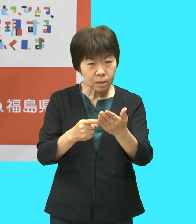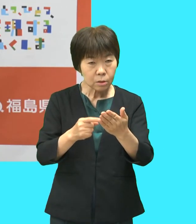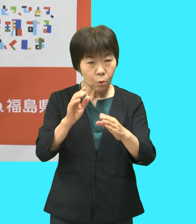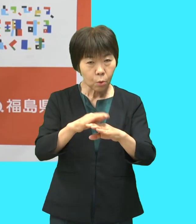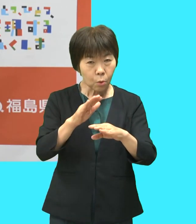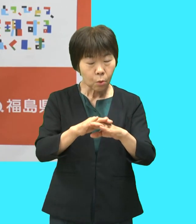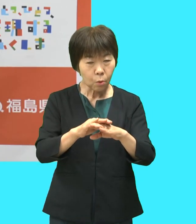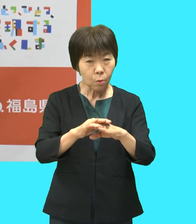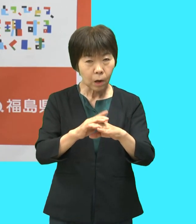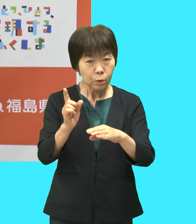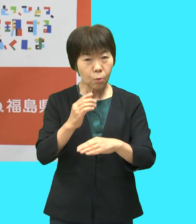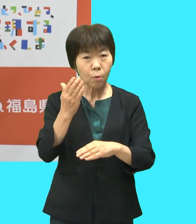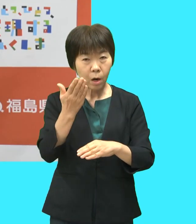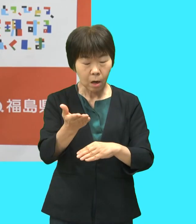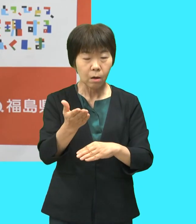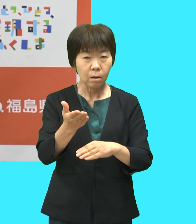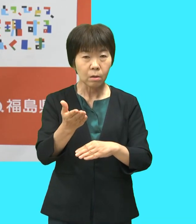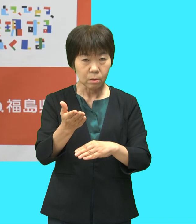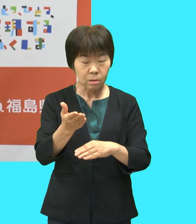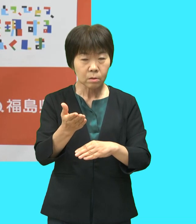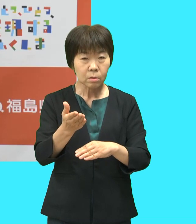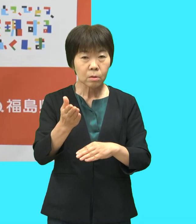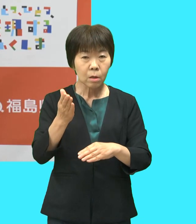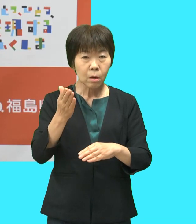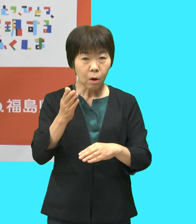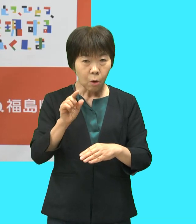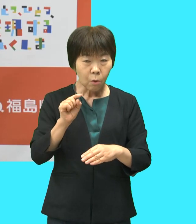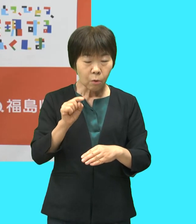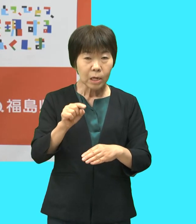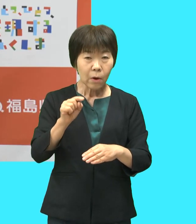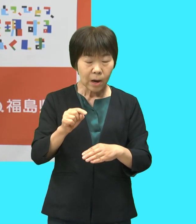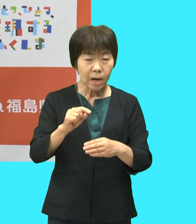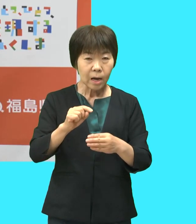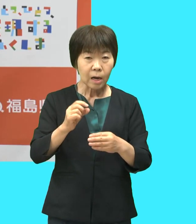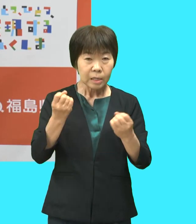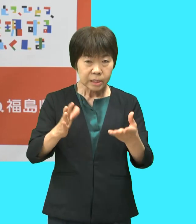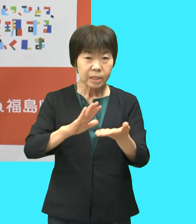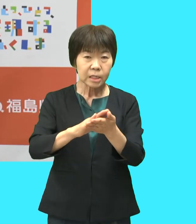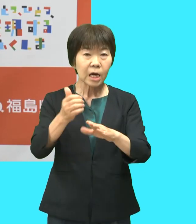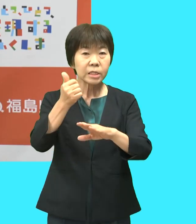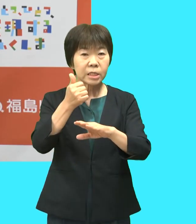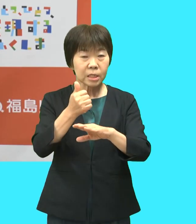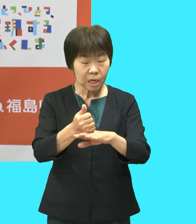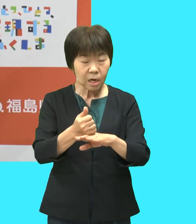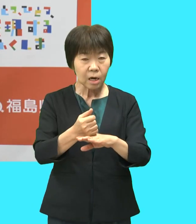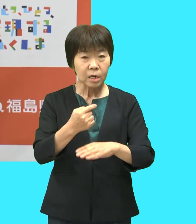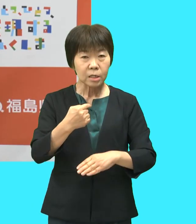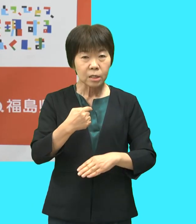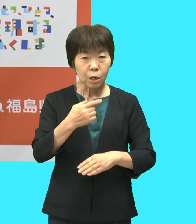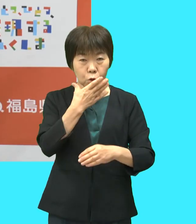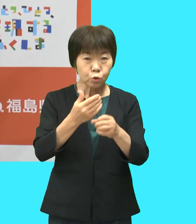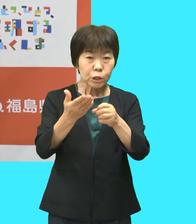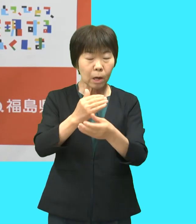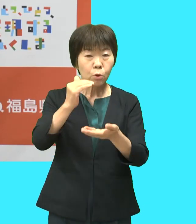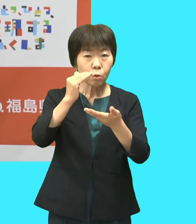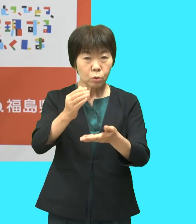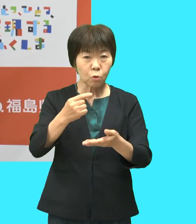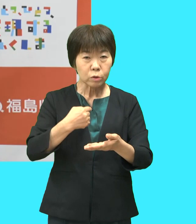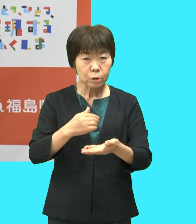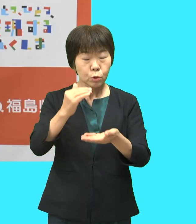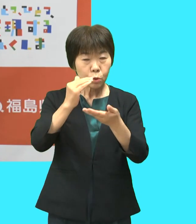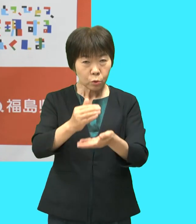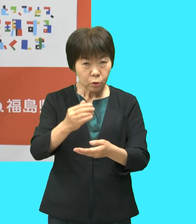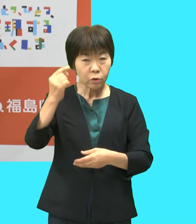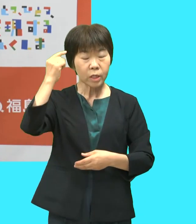のか、その大前提は新大臣自身が福島のことを我がこととして感じているかどう